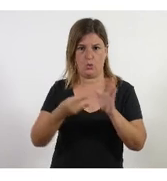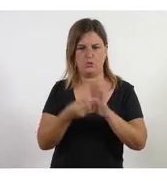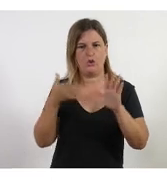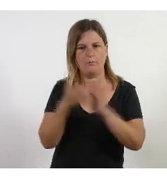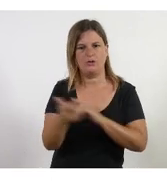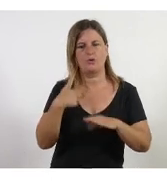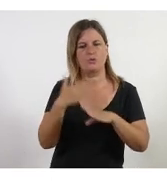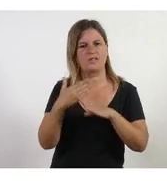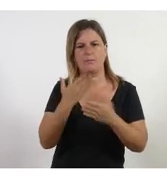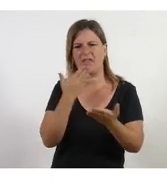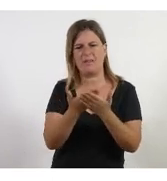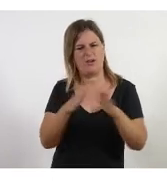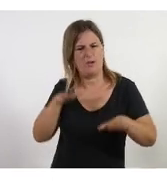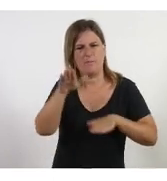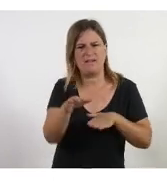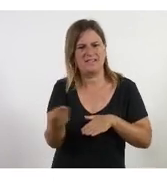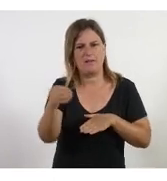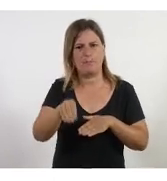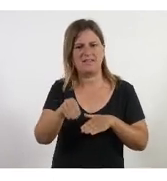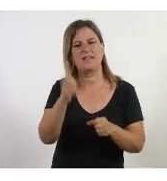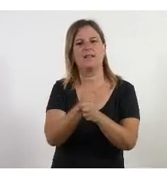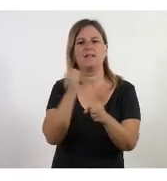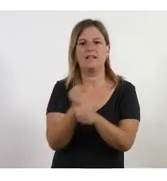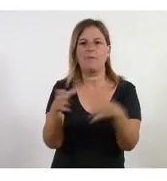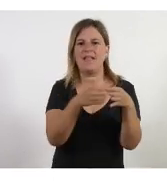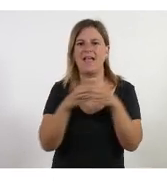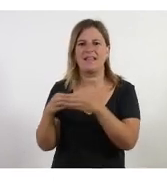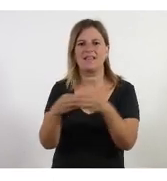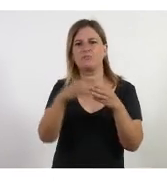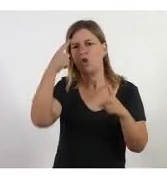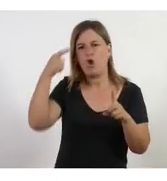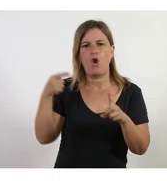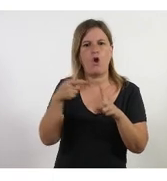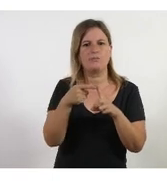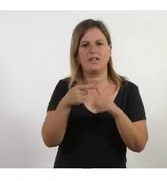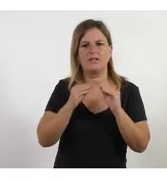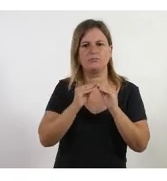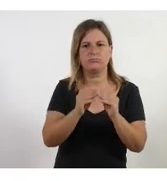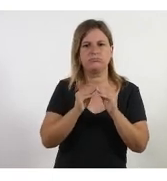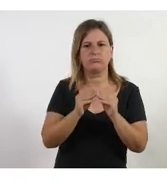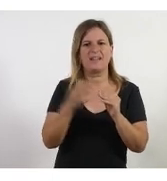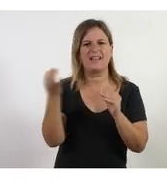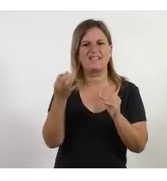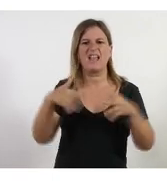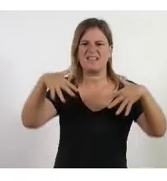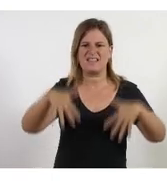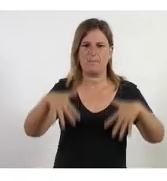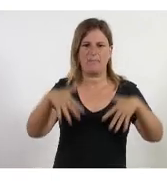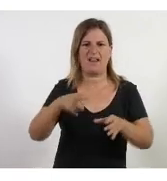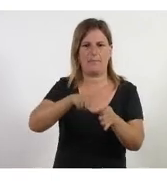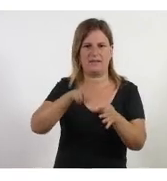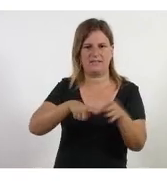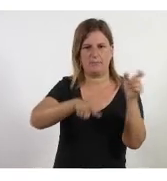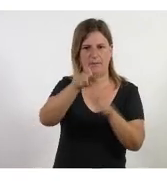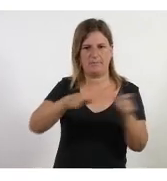més enllà i treballar amb els equips per fer quelcom que és indispensable, que és la implicació de les persones i, per